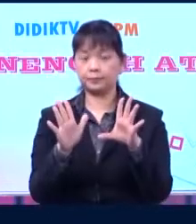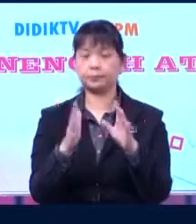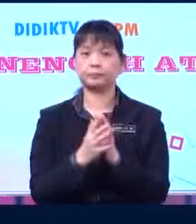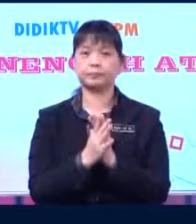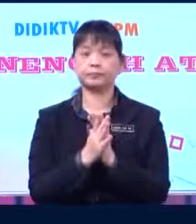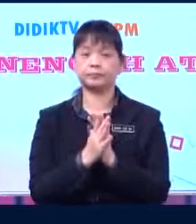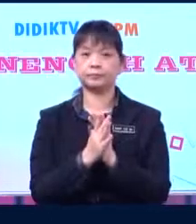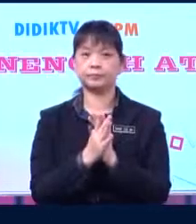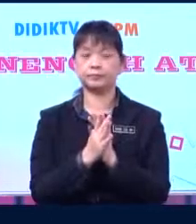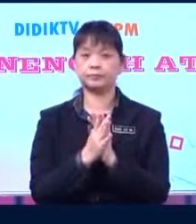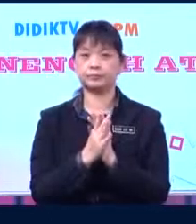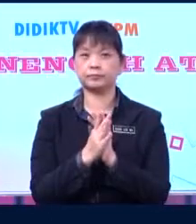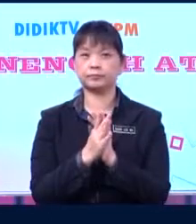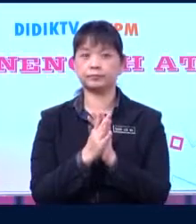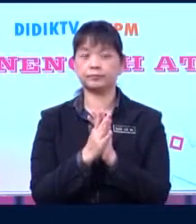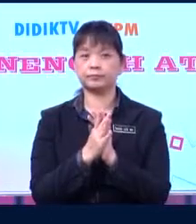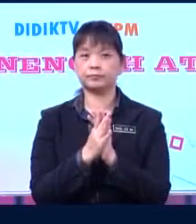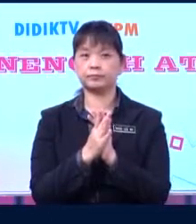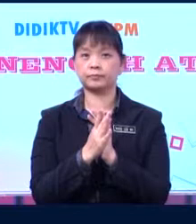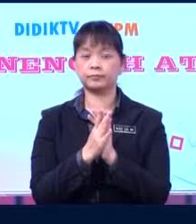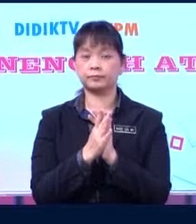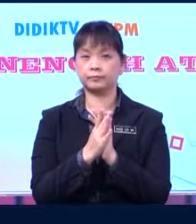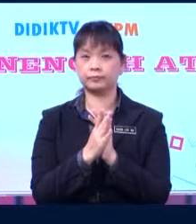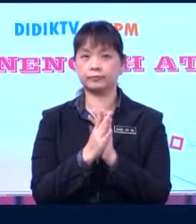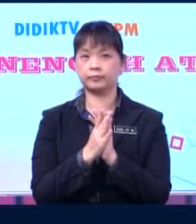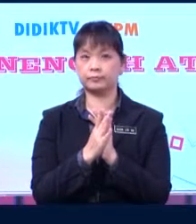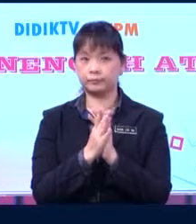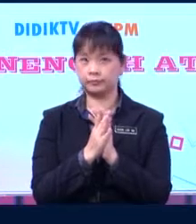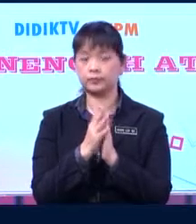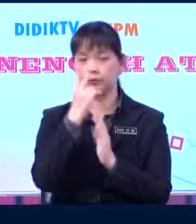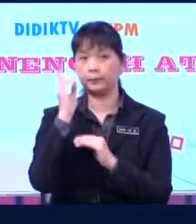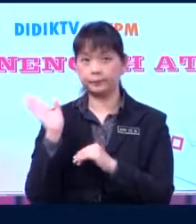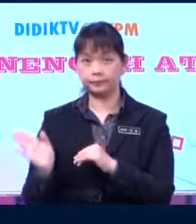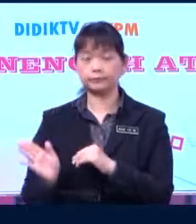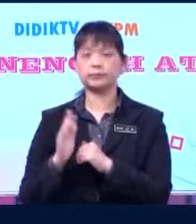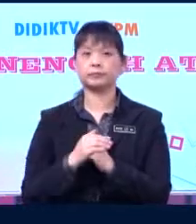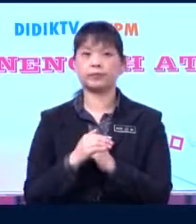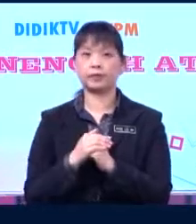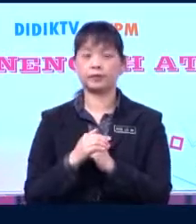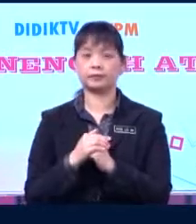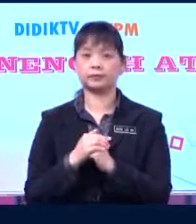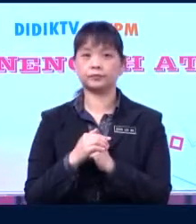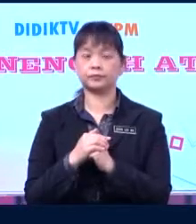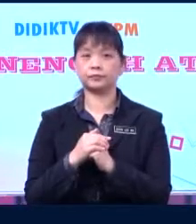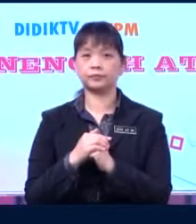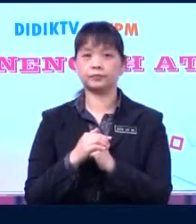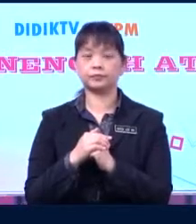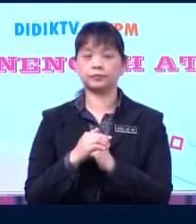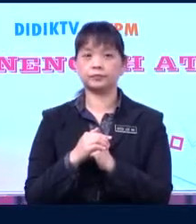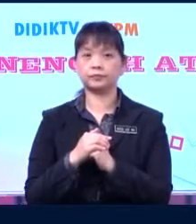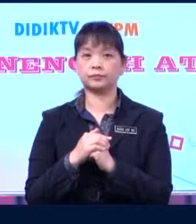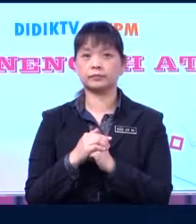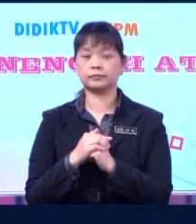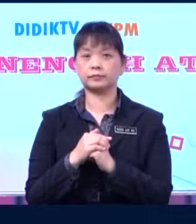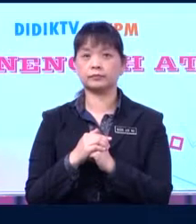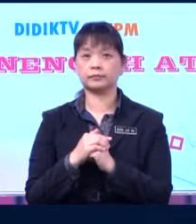berlawanan berjumlah 432 lihat 50.sin Oke soal simpel ya Anik ada rumah teres